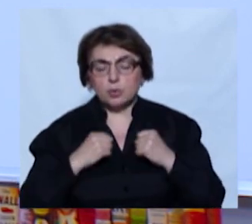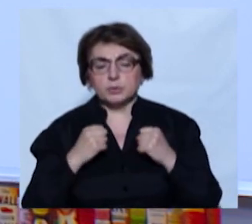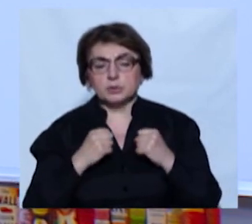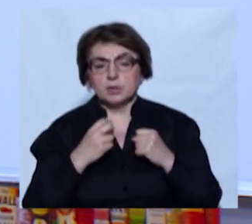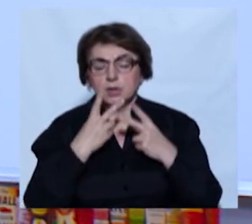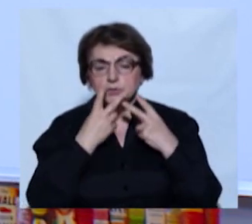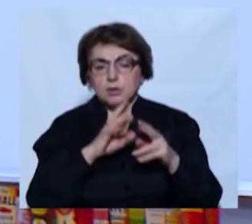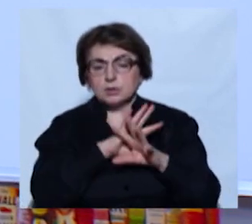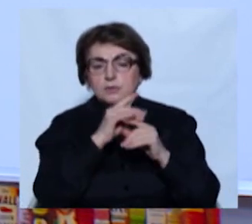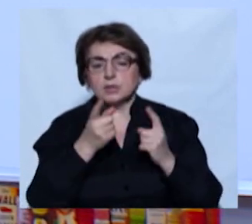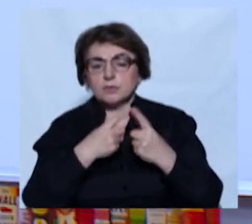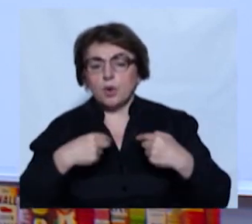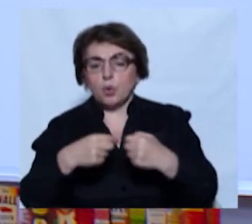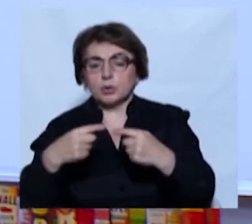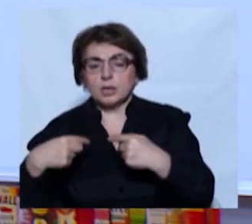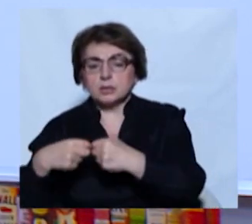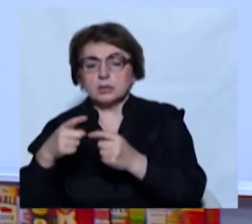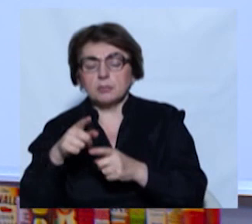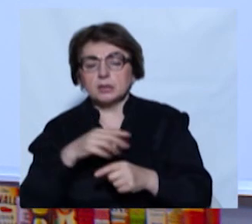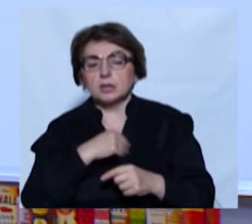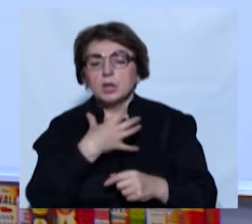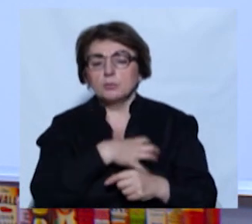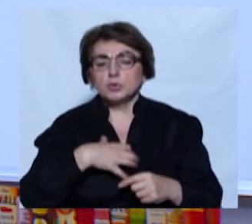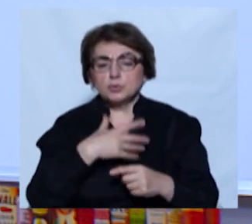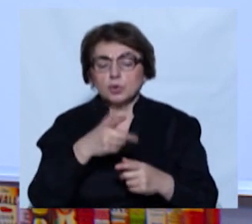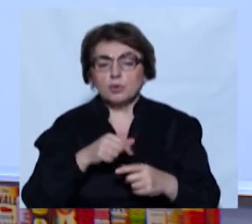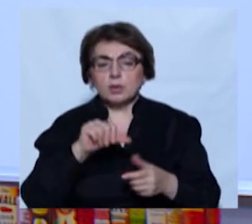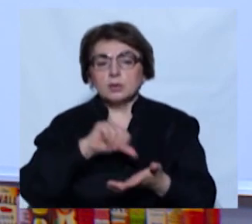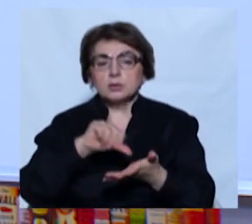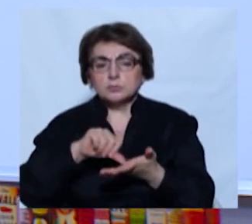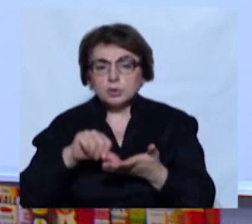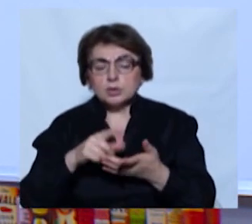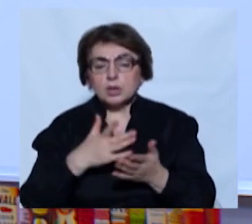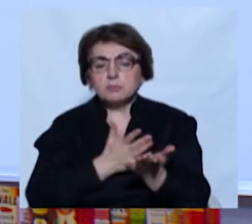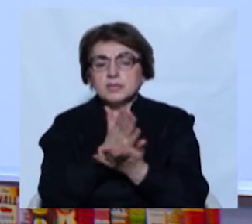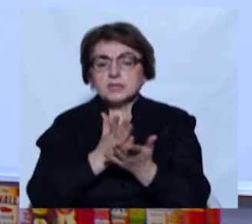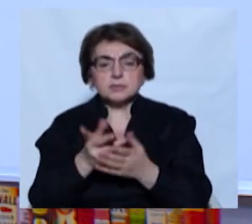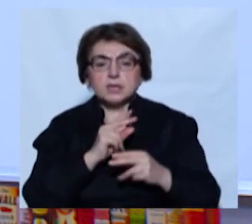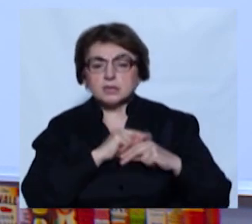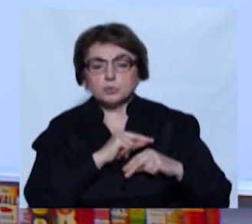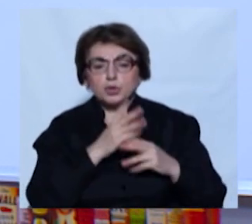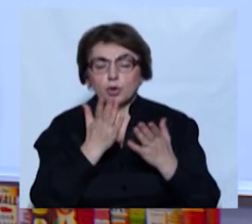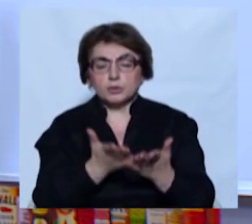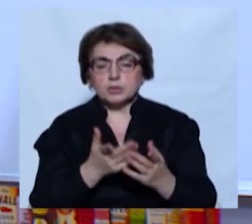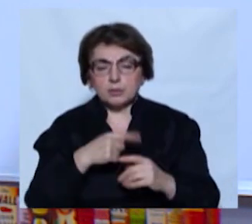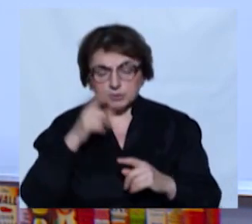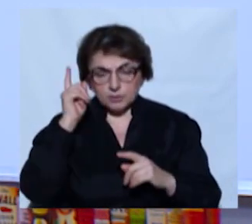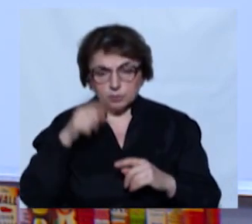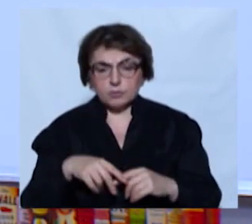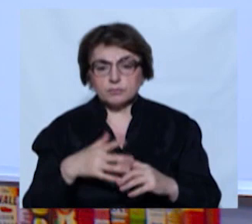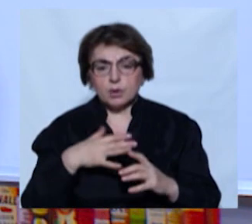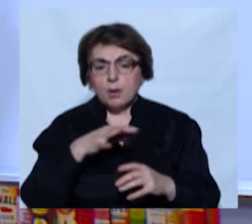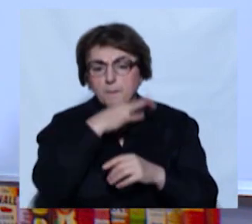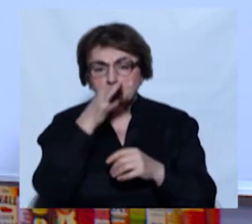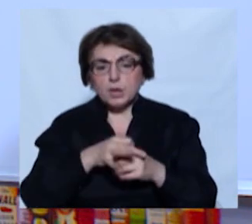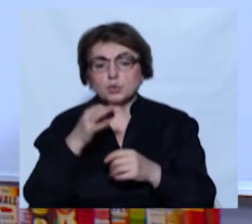კონკრეტული ცდელობით შევხებოდი ორგანიზაციებს და მათ მნიშვნელოვან ღონისძიებებს, მათ მიზნებს თუ რას ემსახურება და ამით თქვენ ალბათ უკვე გარკვეული